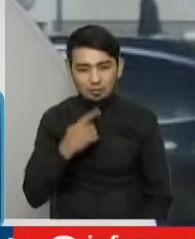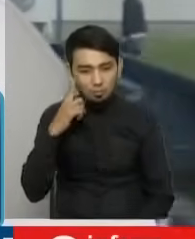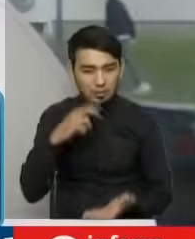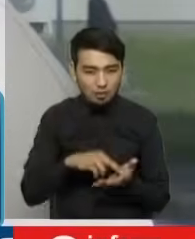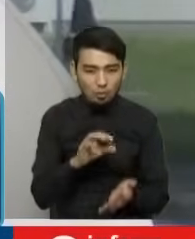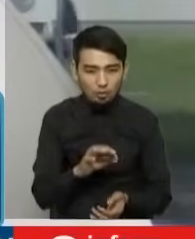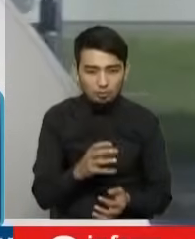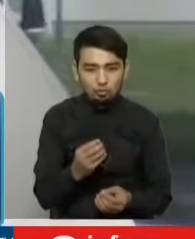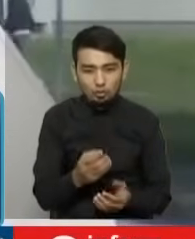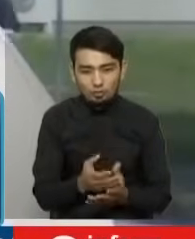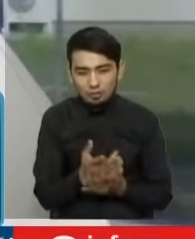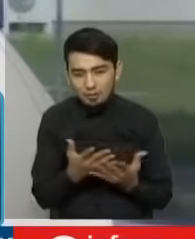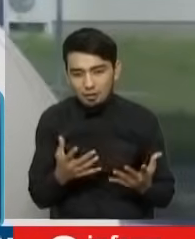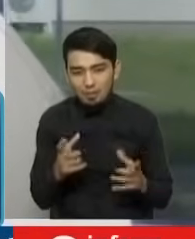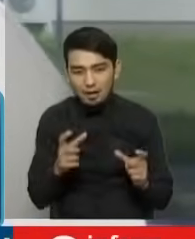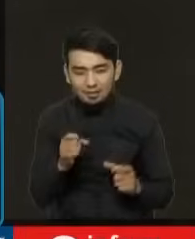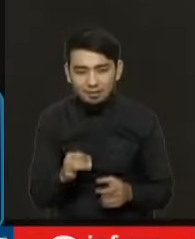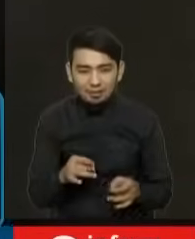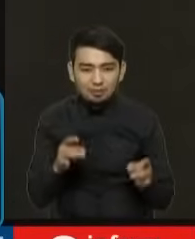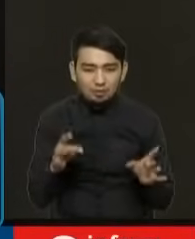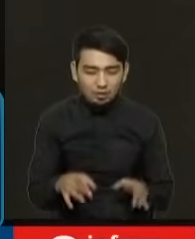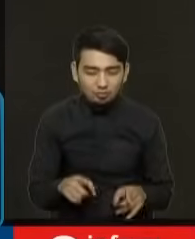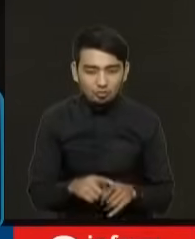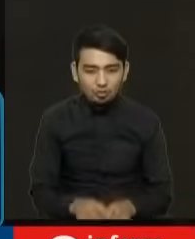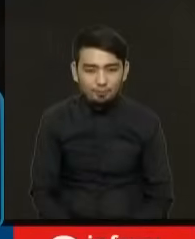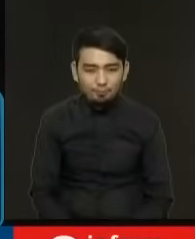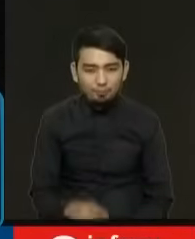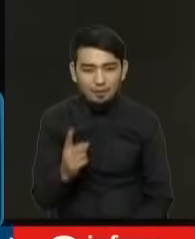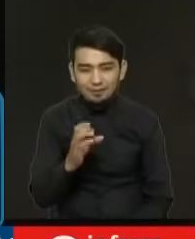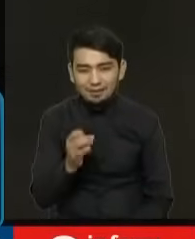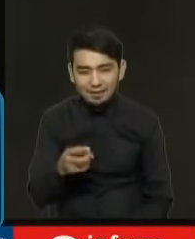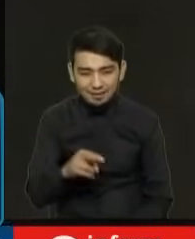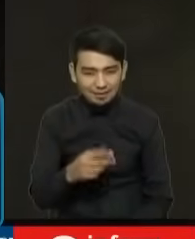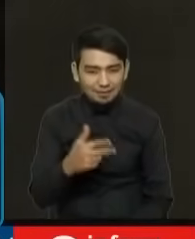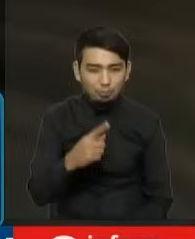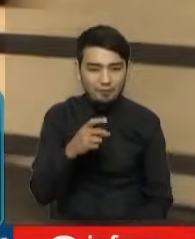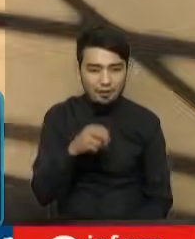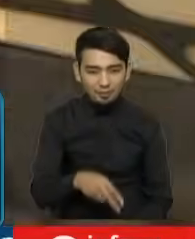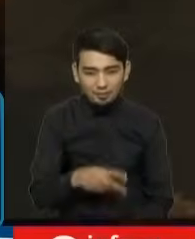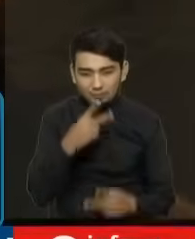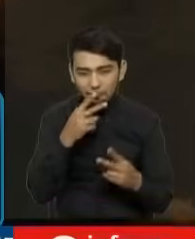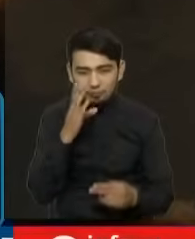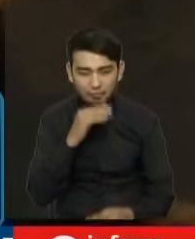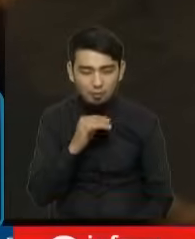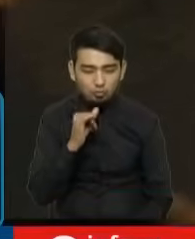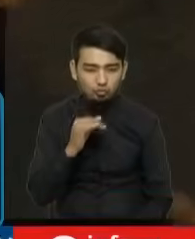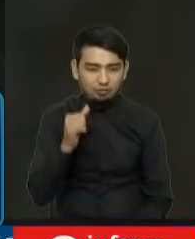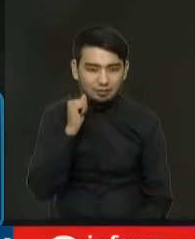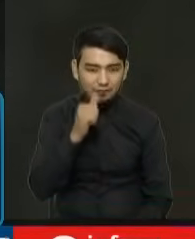открыть еще несколько магазинов и пару ресторанов. Первую серию зрители 31 канала смогут увидеть уже завтра